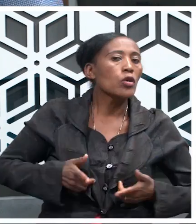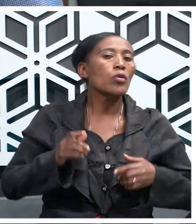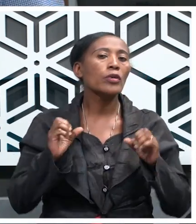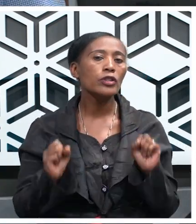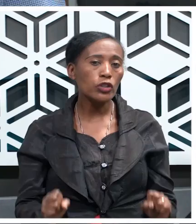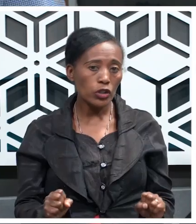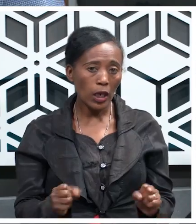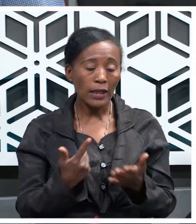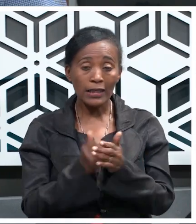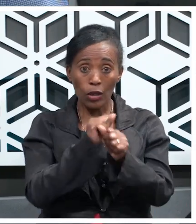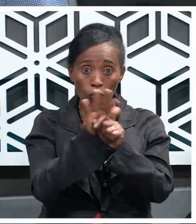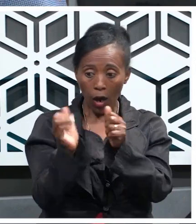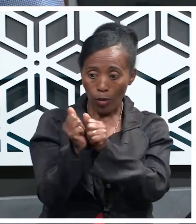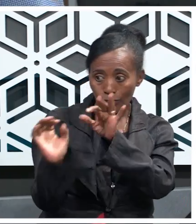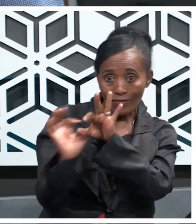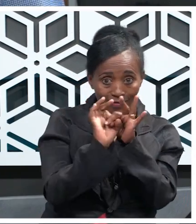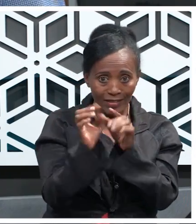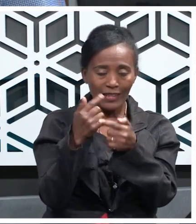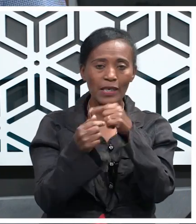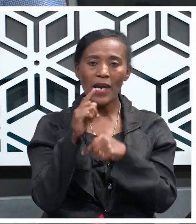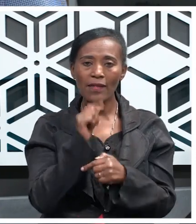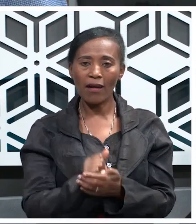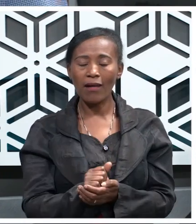ይችላሉ። ኮቪድ ጋር ተያይዞ ስንመጣ